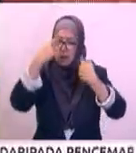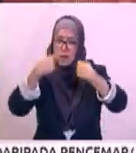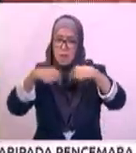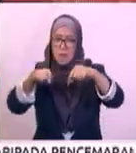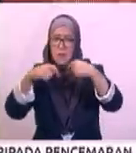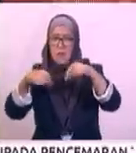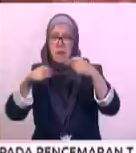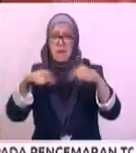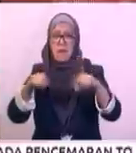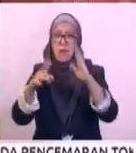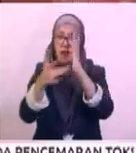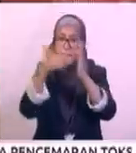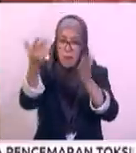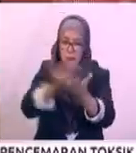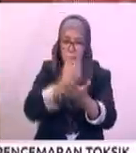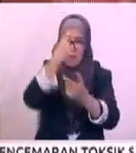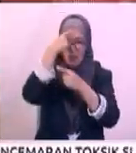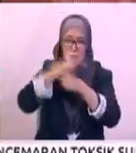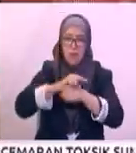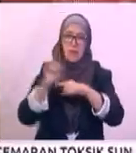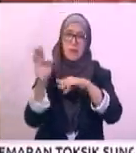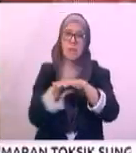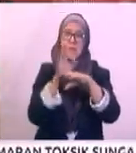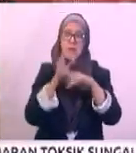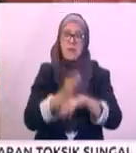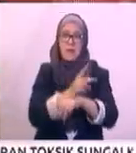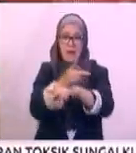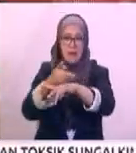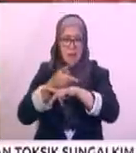ternakan ayamnya. Laporan Siti Jamilah Hanim.